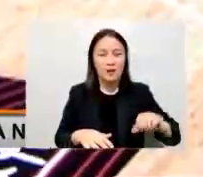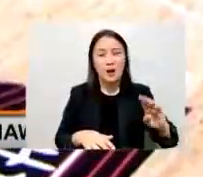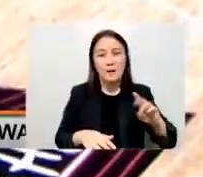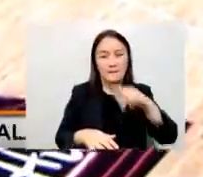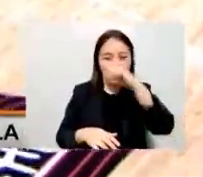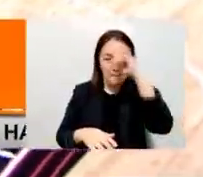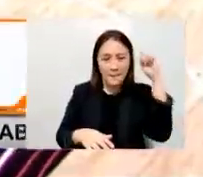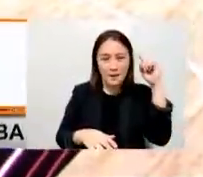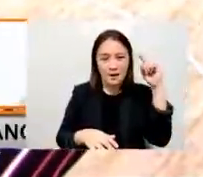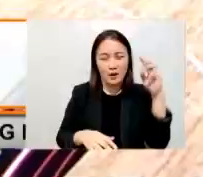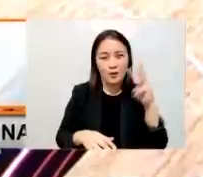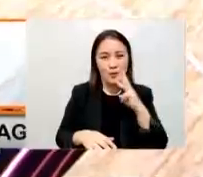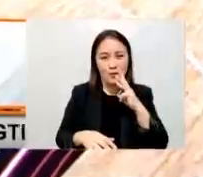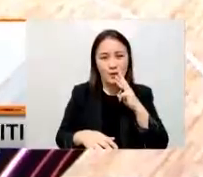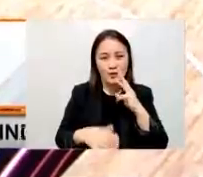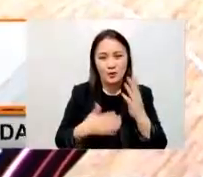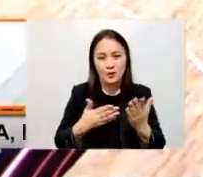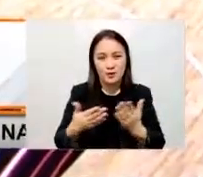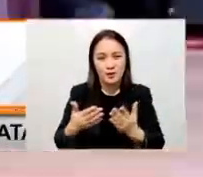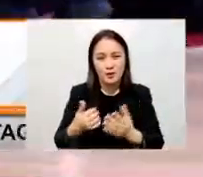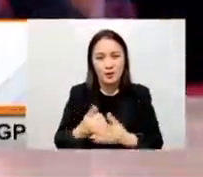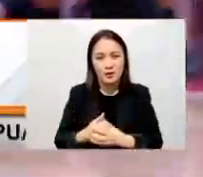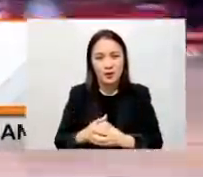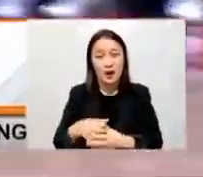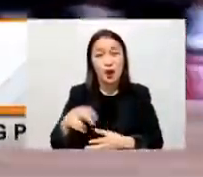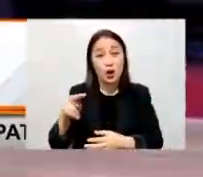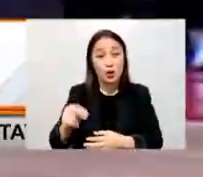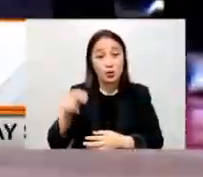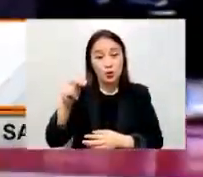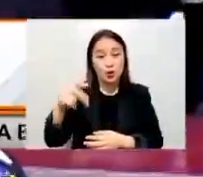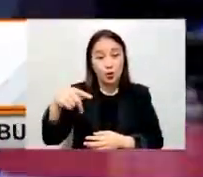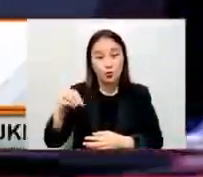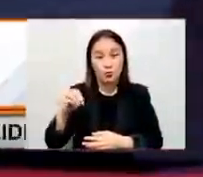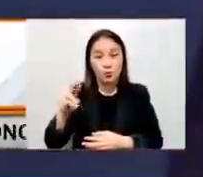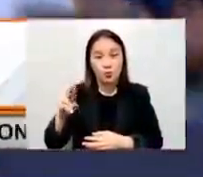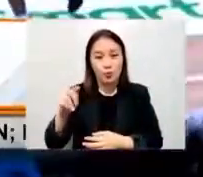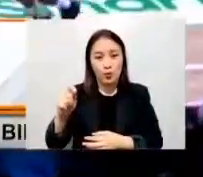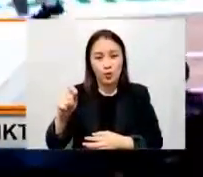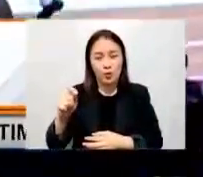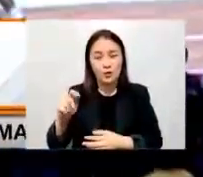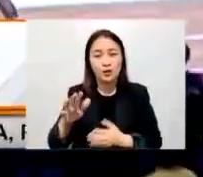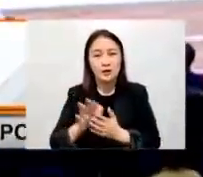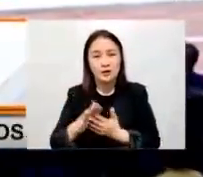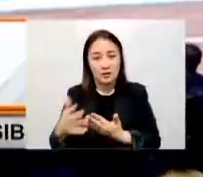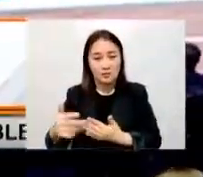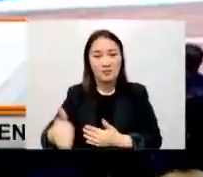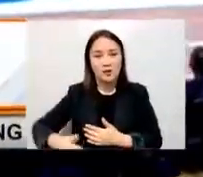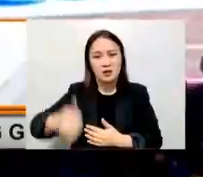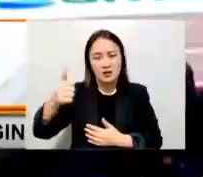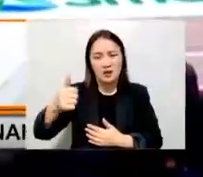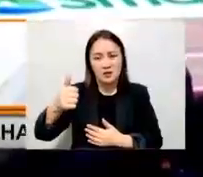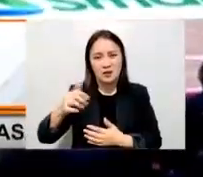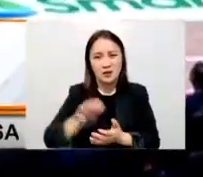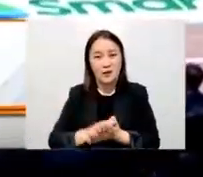Pier ay ka-anim na tickets sa quarterfinals sa tulong ng mainit na opensa, partikular sa third quarter. Ang final